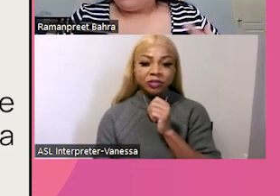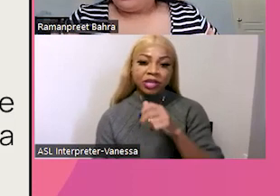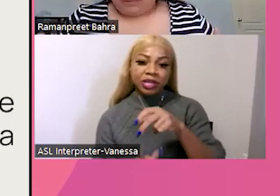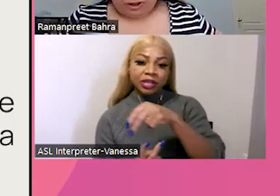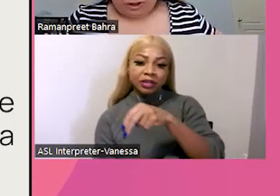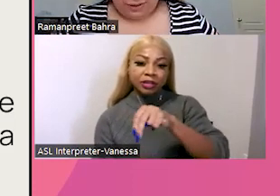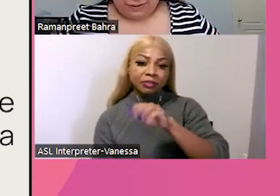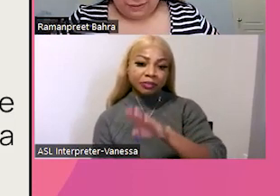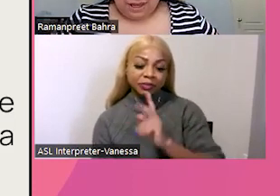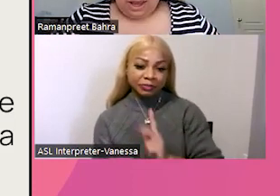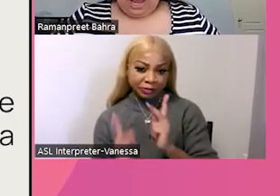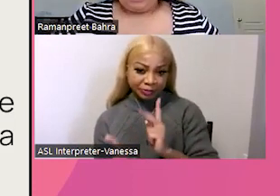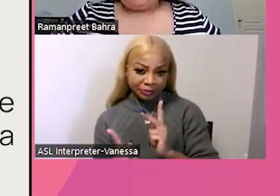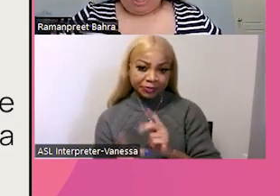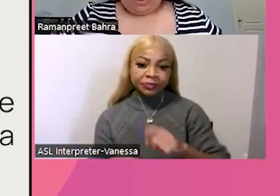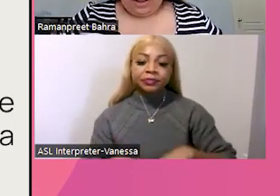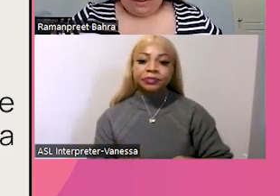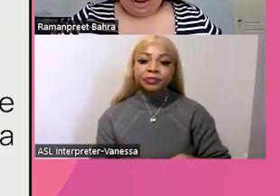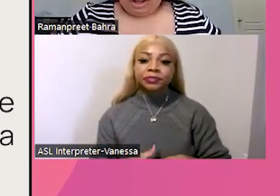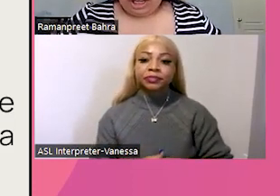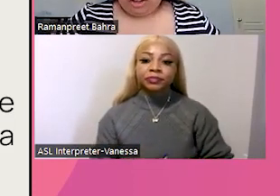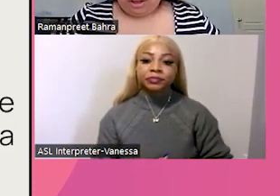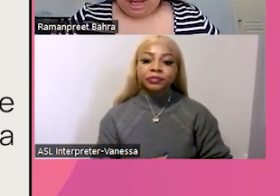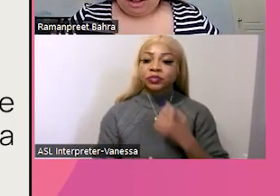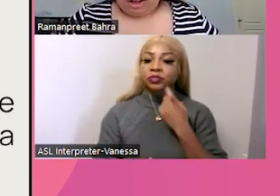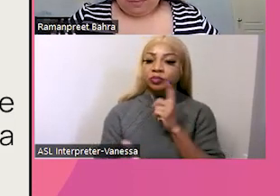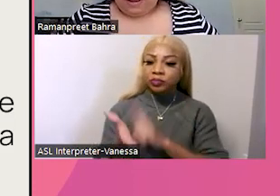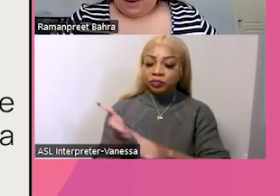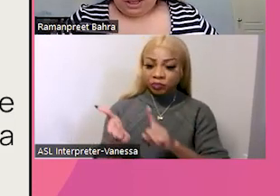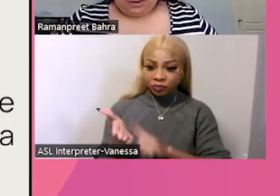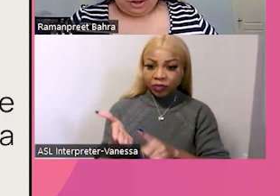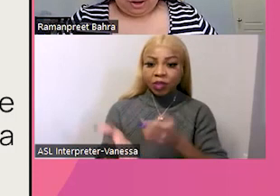non-binaires dans leur interaction avec des gens dans toutes sortes d'espaces.